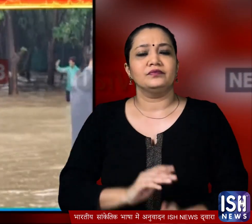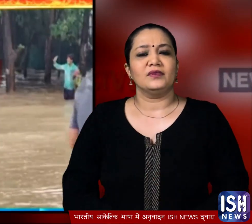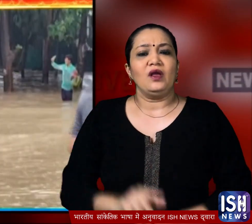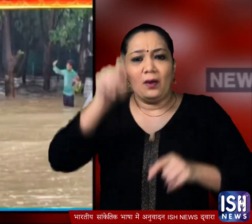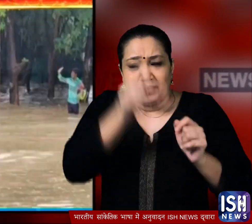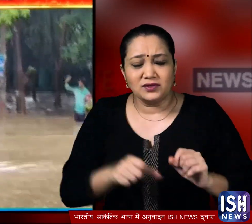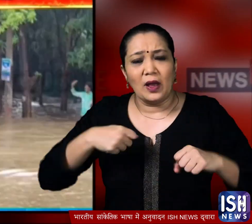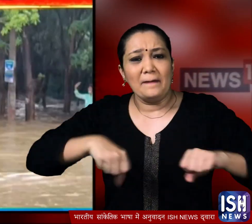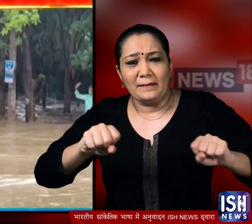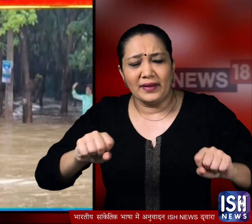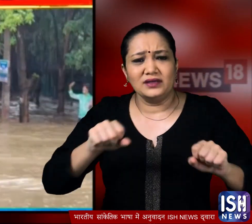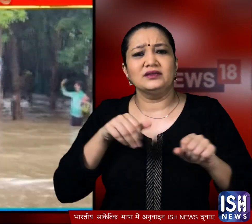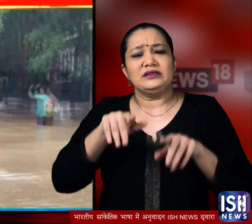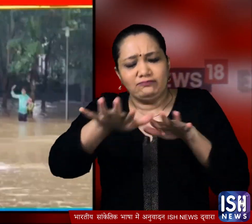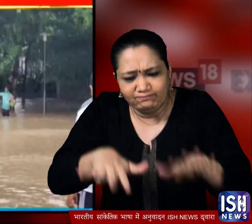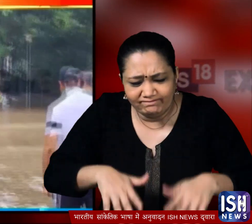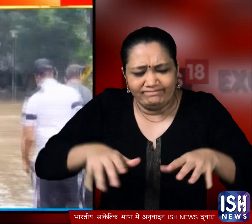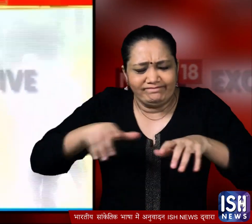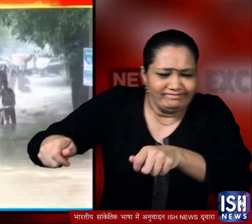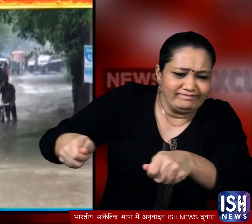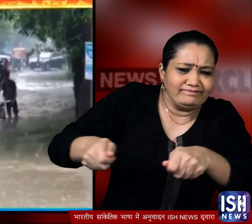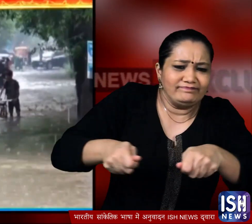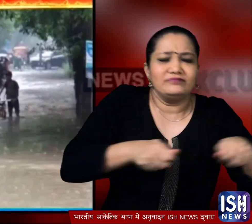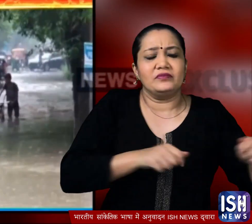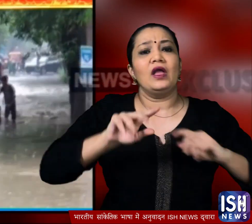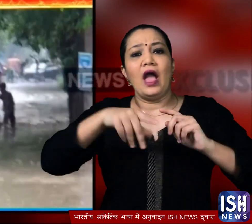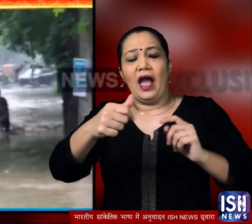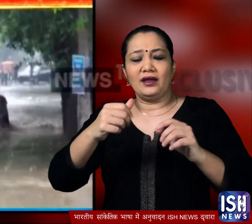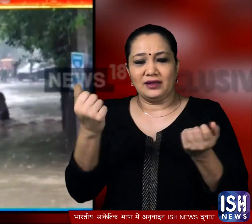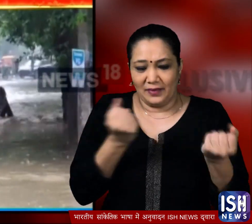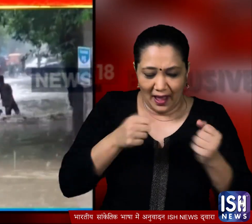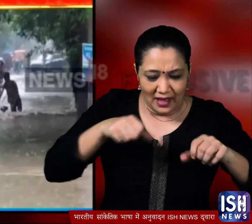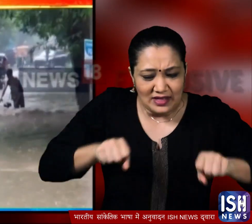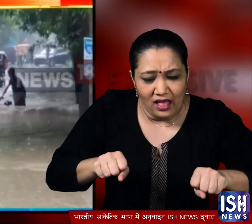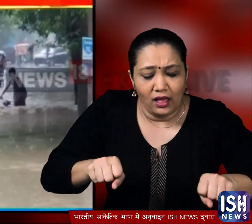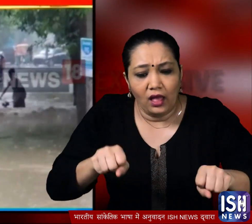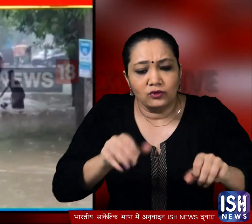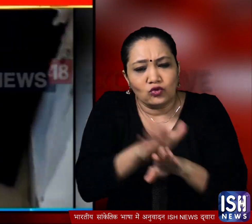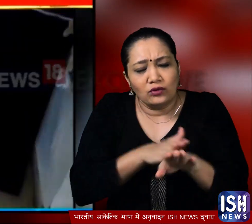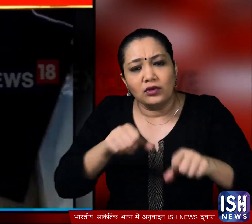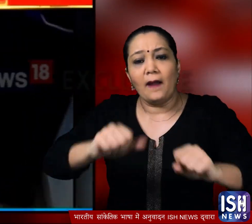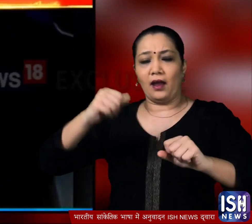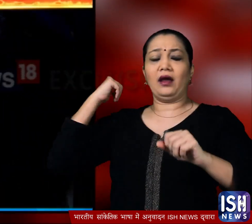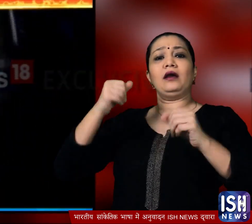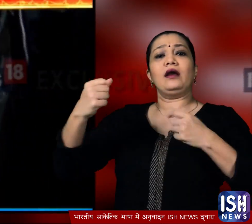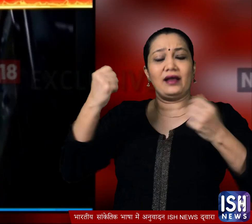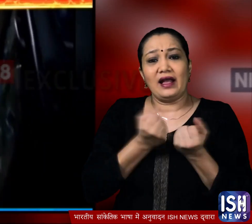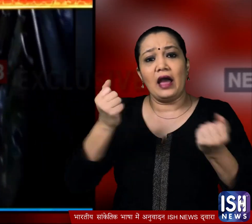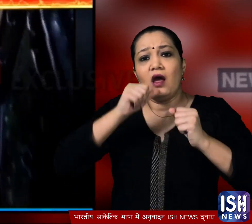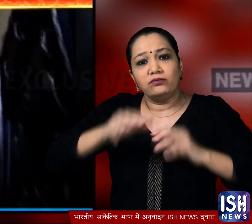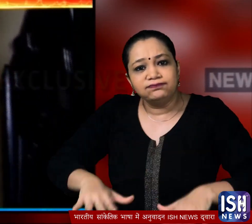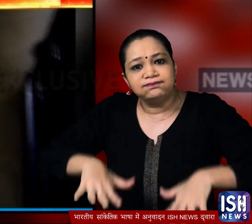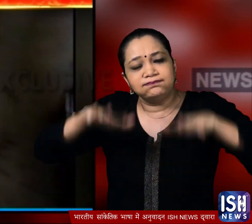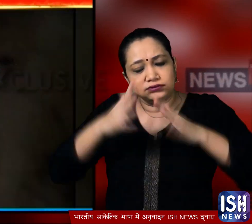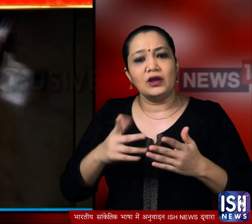में एक आदमी अपने स्कूटर को पानी में ही खींचता दिखाई दिया। उसके पीछे आ रही गाड़ी के पहिए भी पानी में डूबे नजर आए। रिहायशी इलाकों में तो हालात